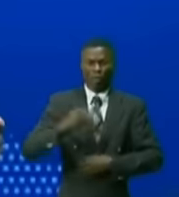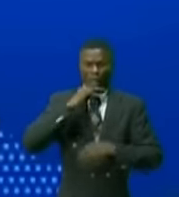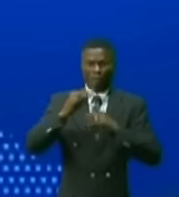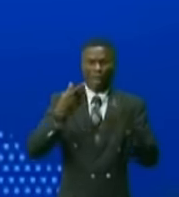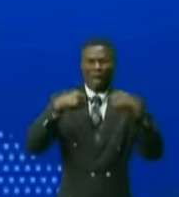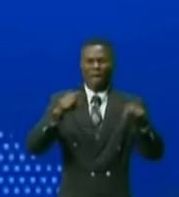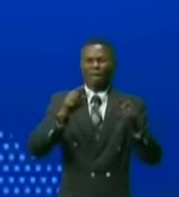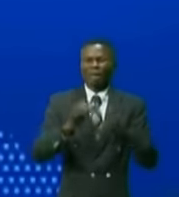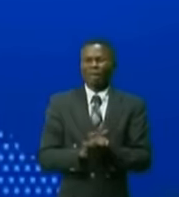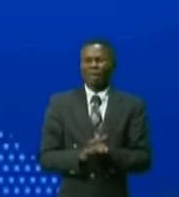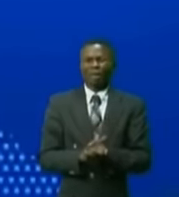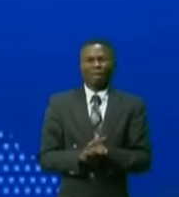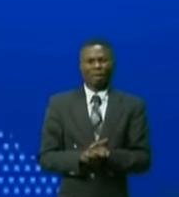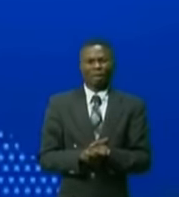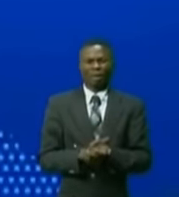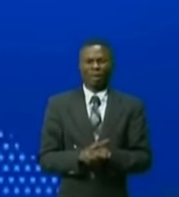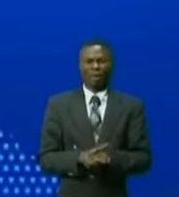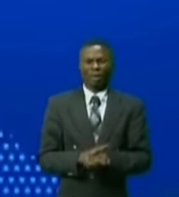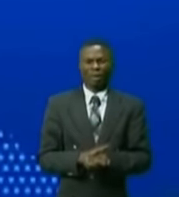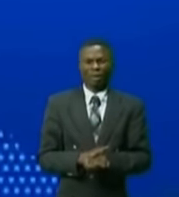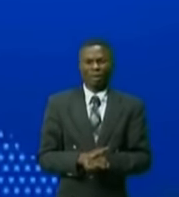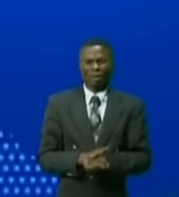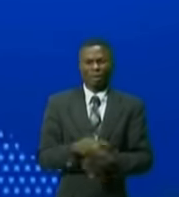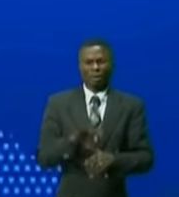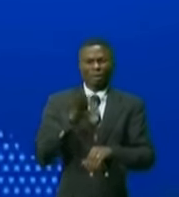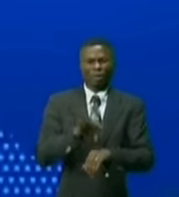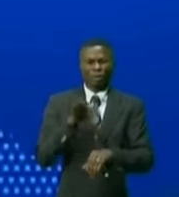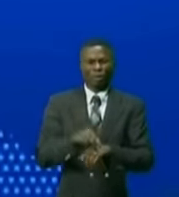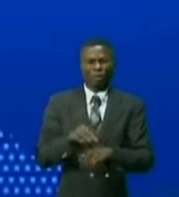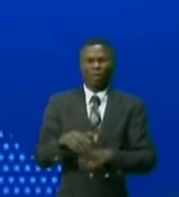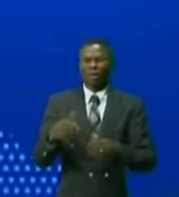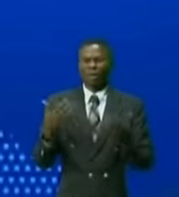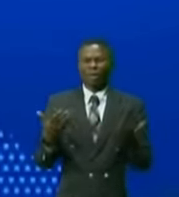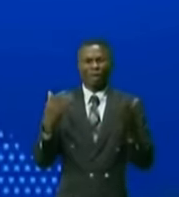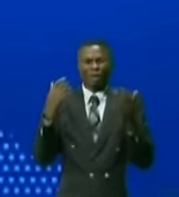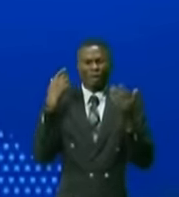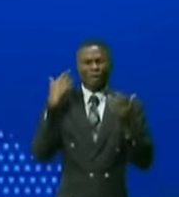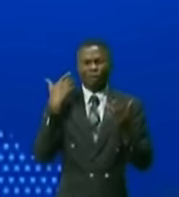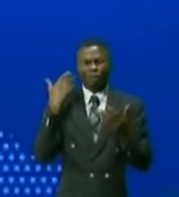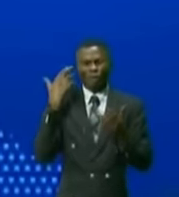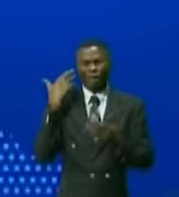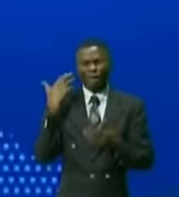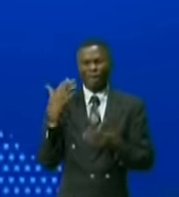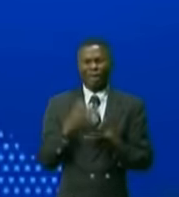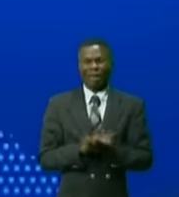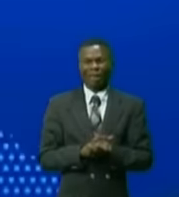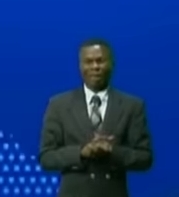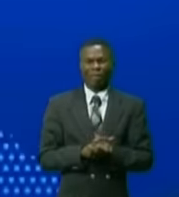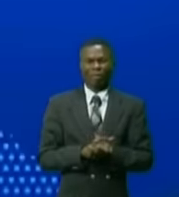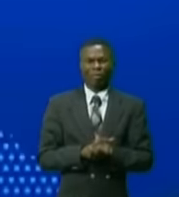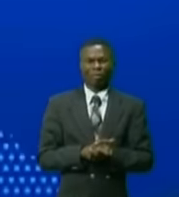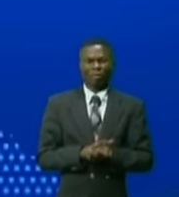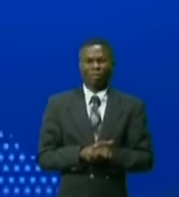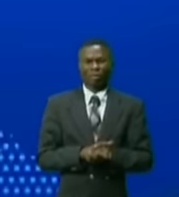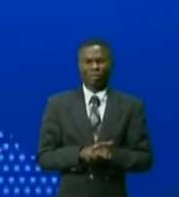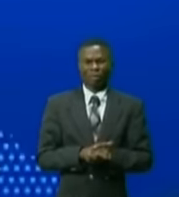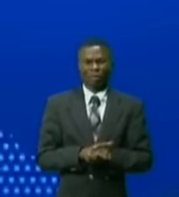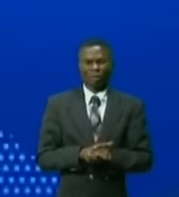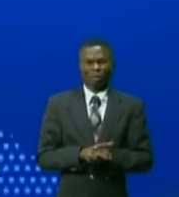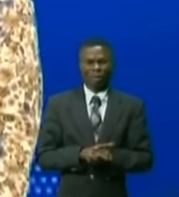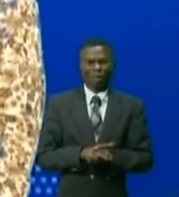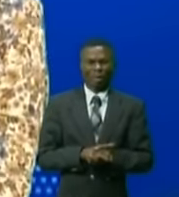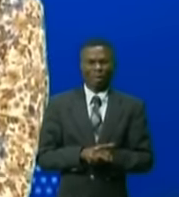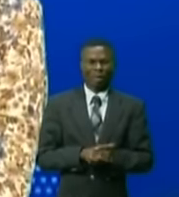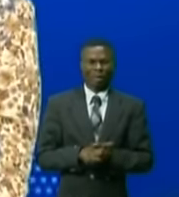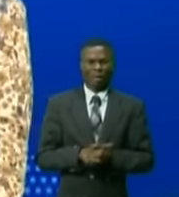lancer justement à l'occasion du vote qui va se tenir demain, ce 20 décembre. Béatrice Pongo Kunda,